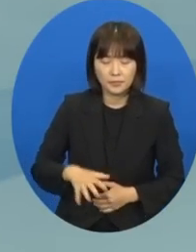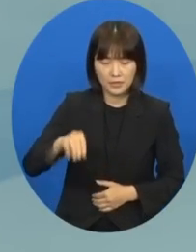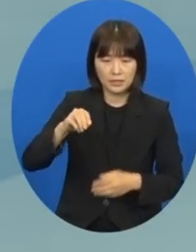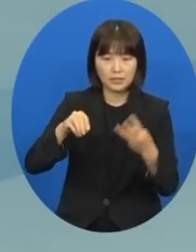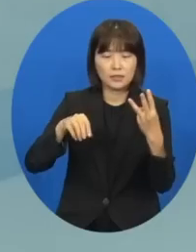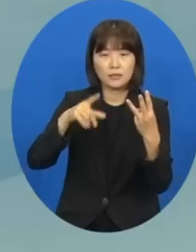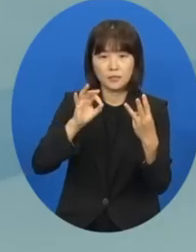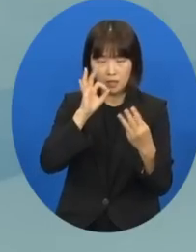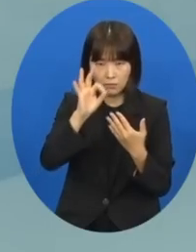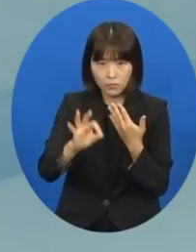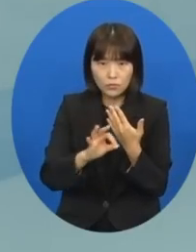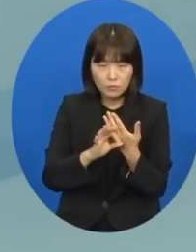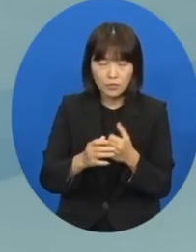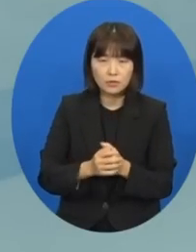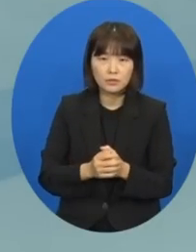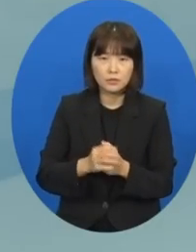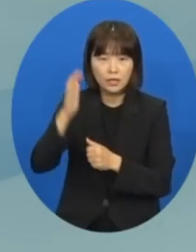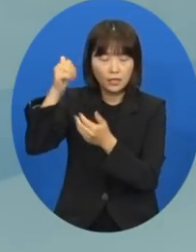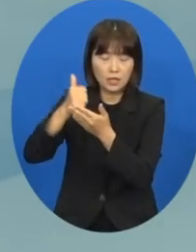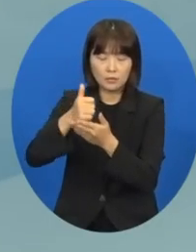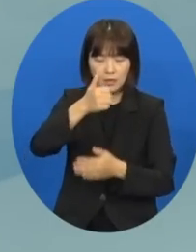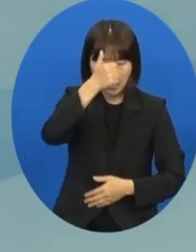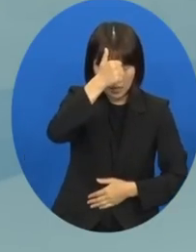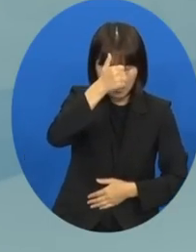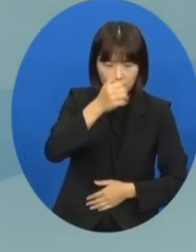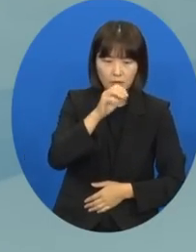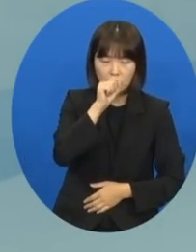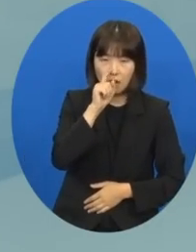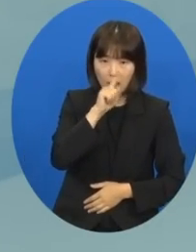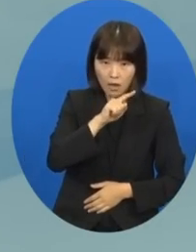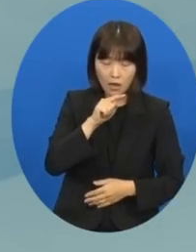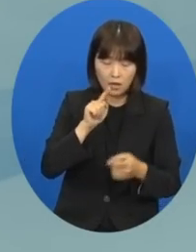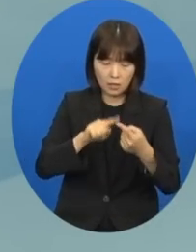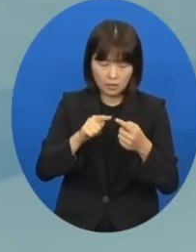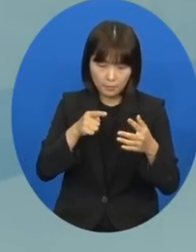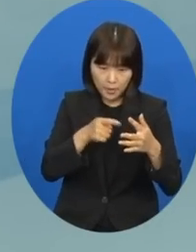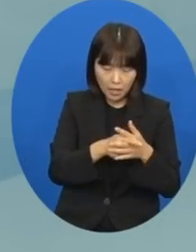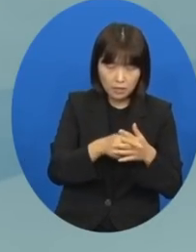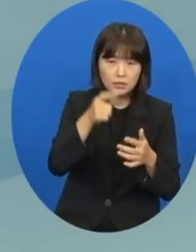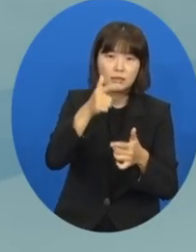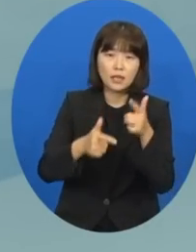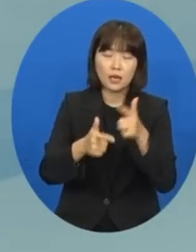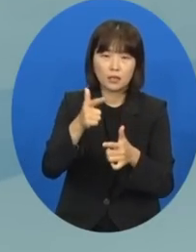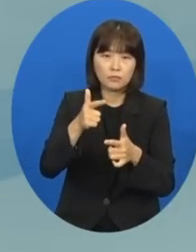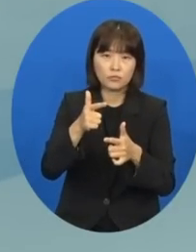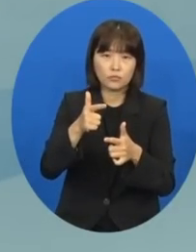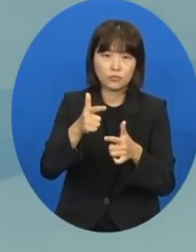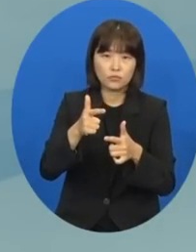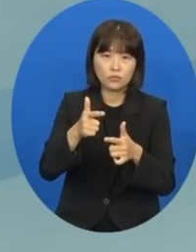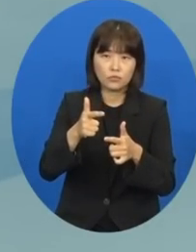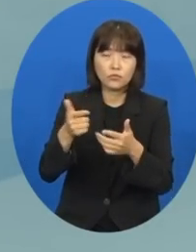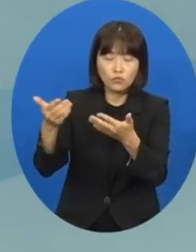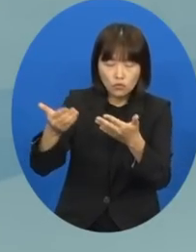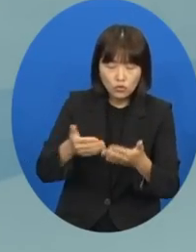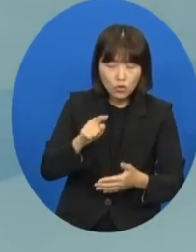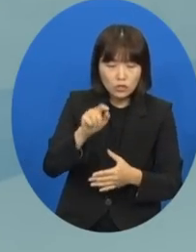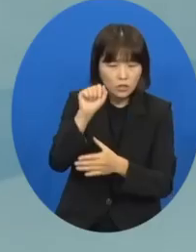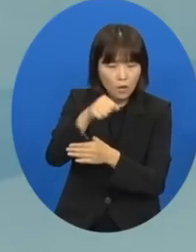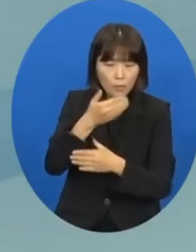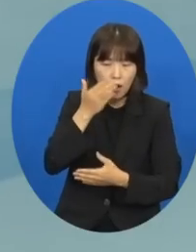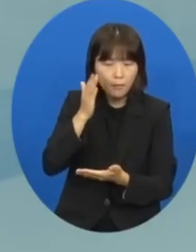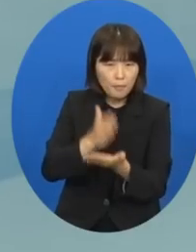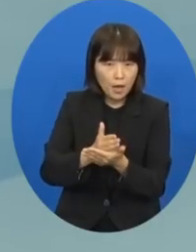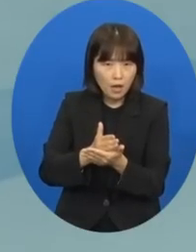보시면 하나님께서 아담에게 선악을 알게 하는 나무를 주시면서 그 열매를 먹지